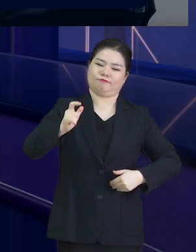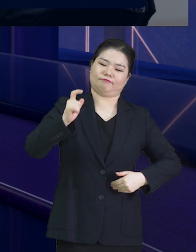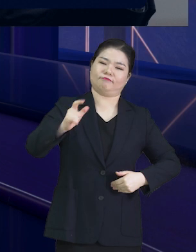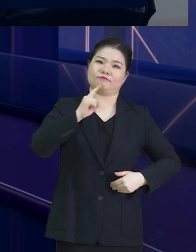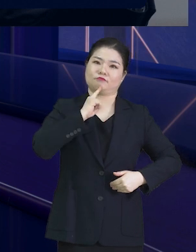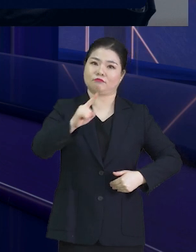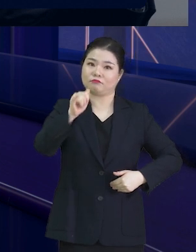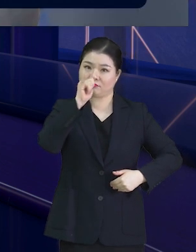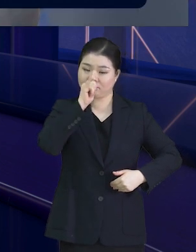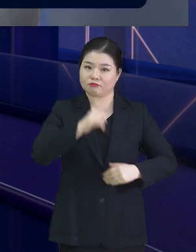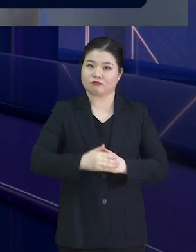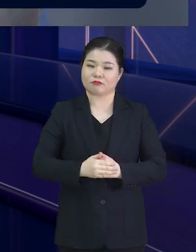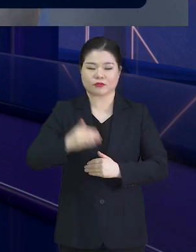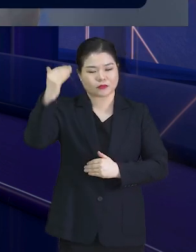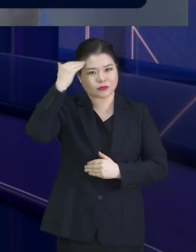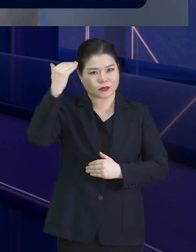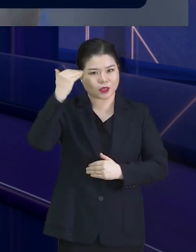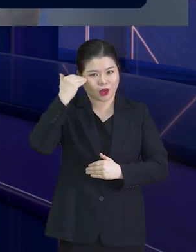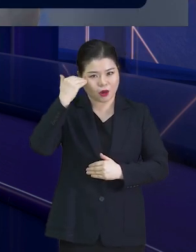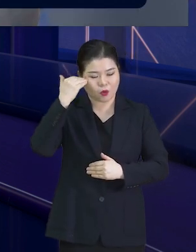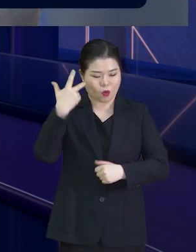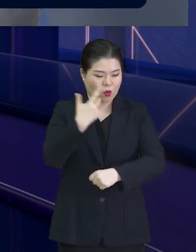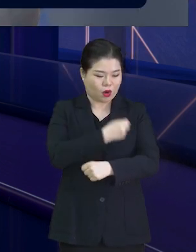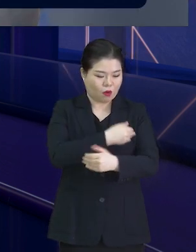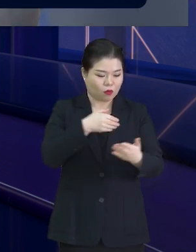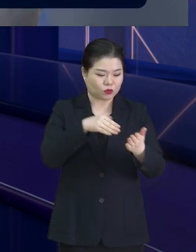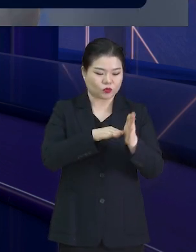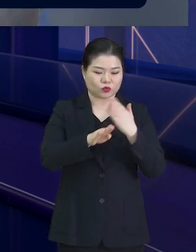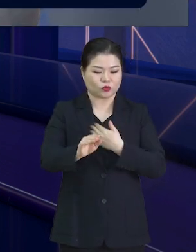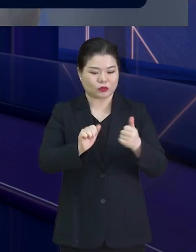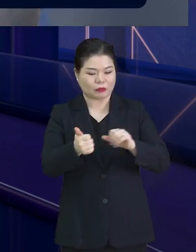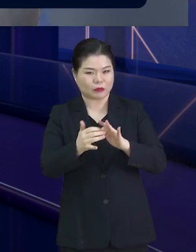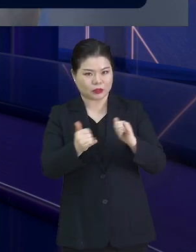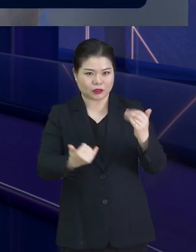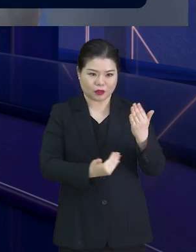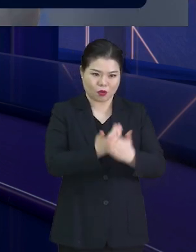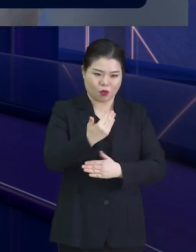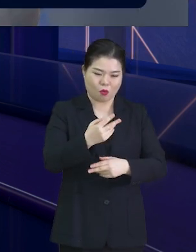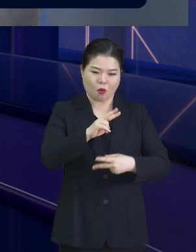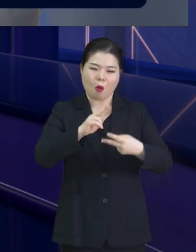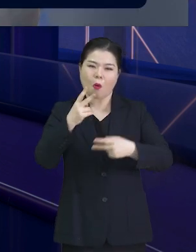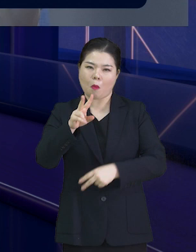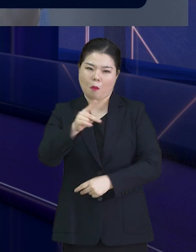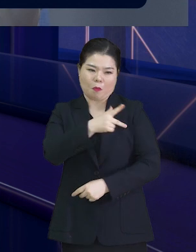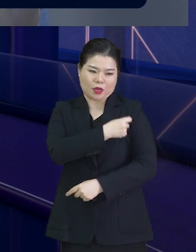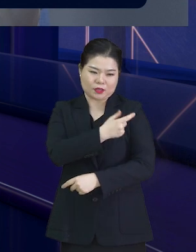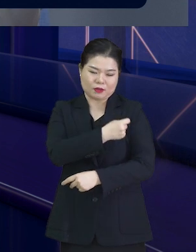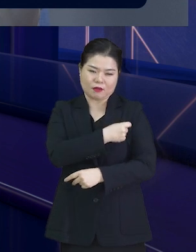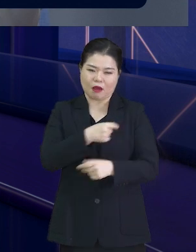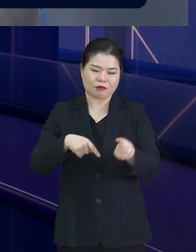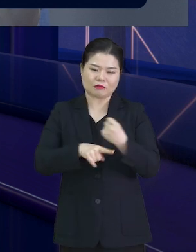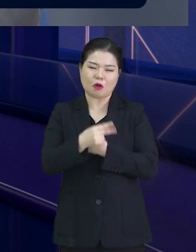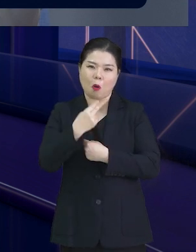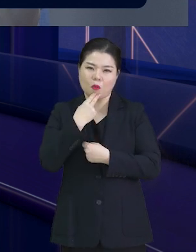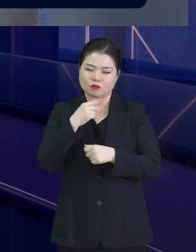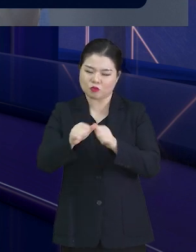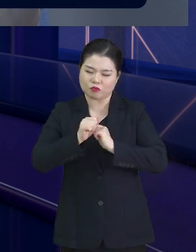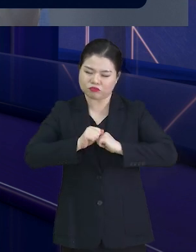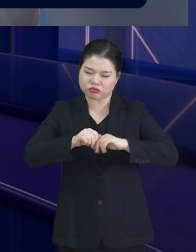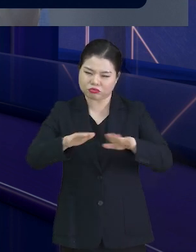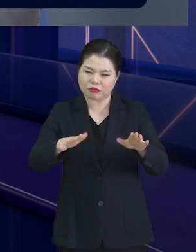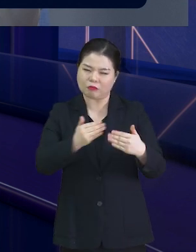있습니다. 국내에서 접종 후 사망자가 발생하고 또 백신과 관련된 근거 없는 이야기도 나오고